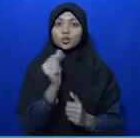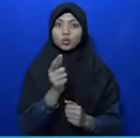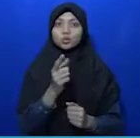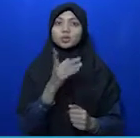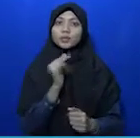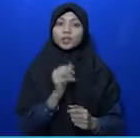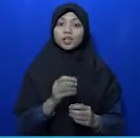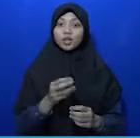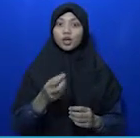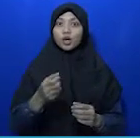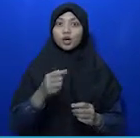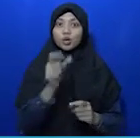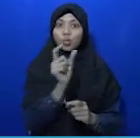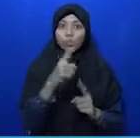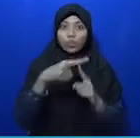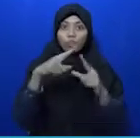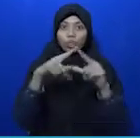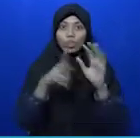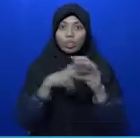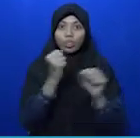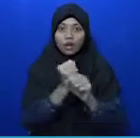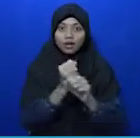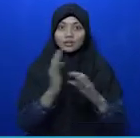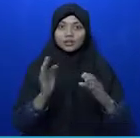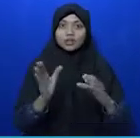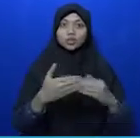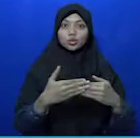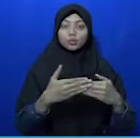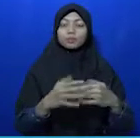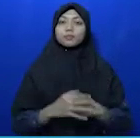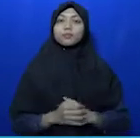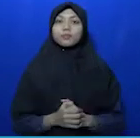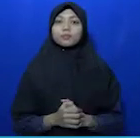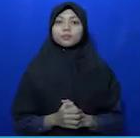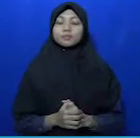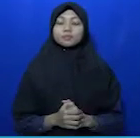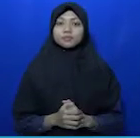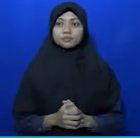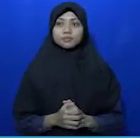yang nantinya digunakan untuk membeli saham ini.